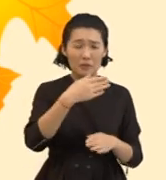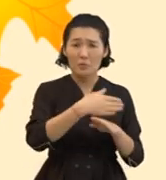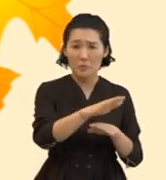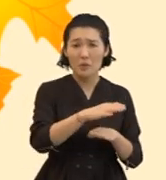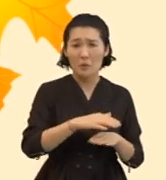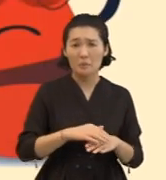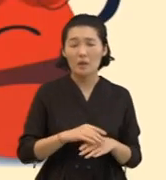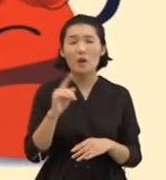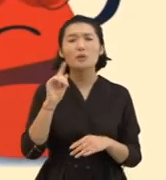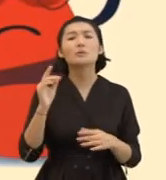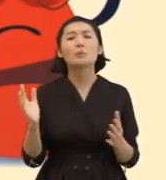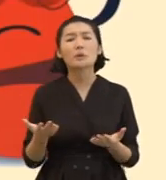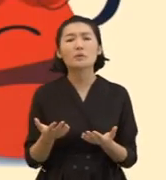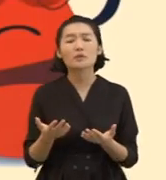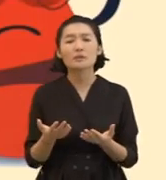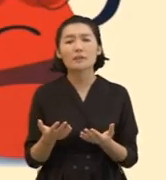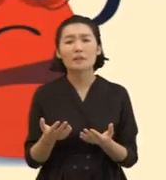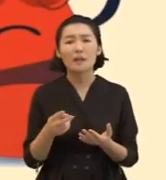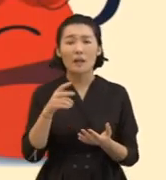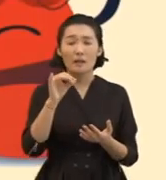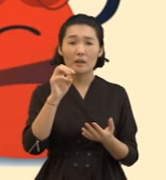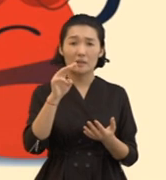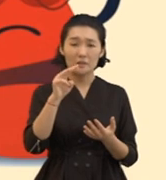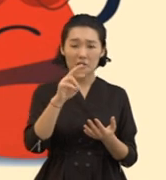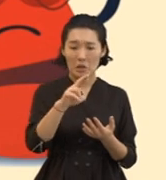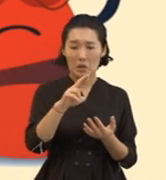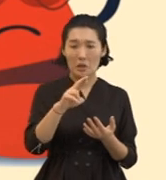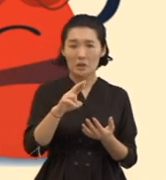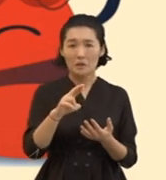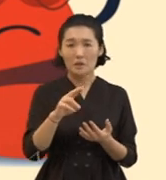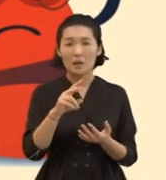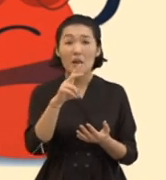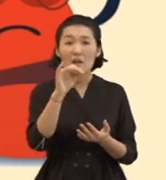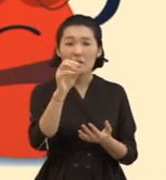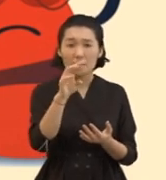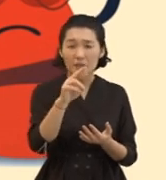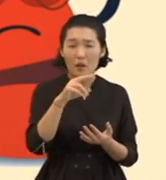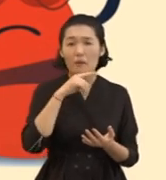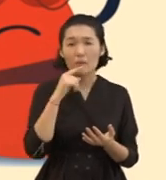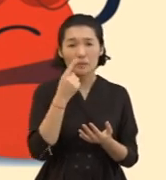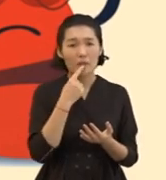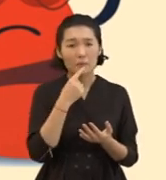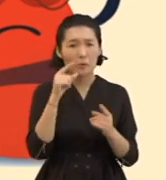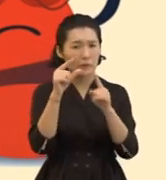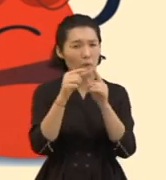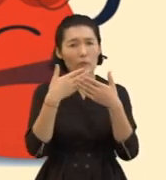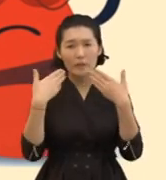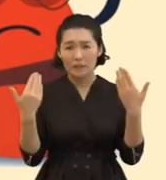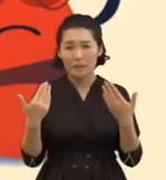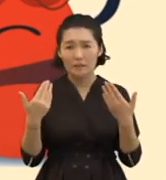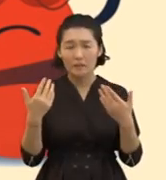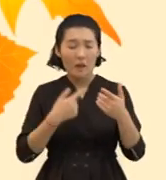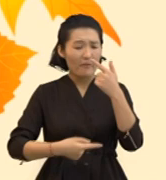получится листья такого слова в русском языке совершенно нету возвращаем